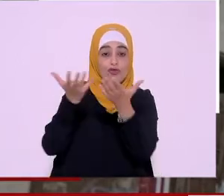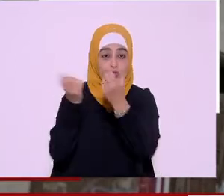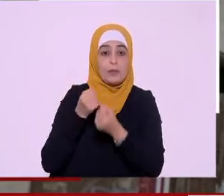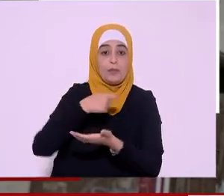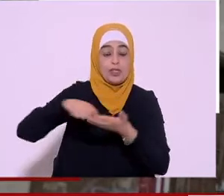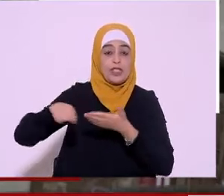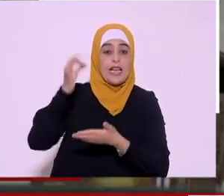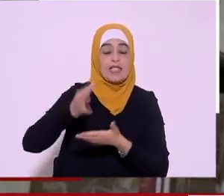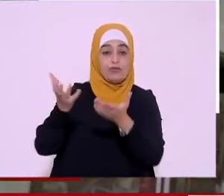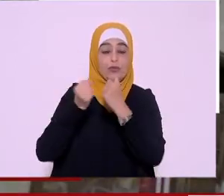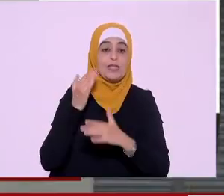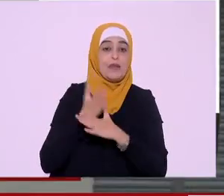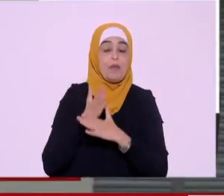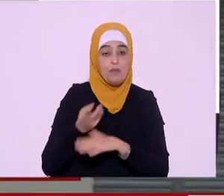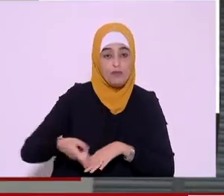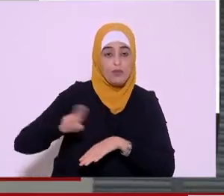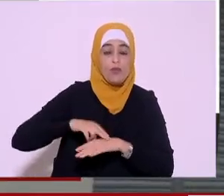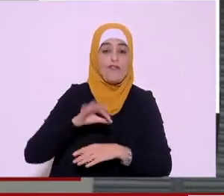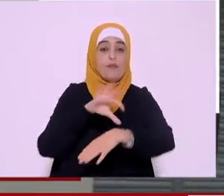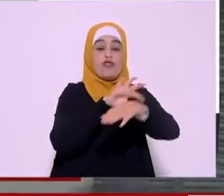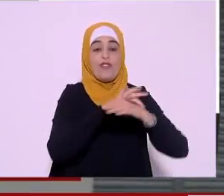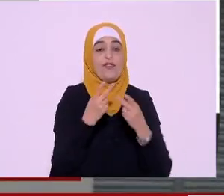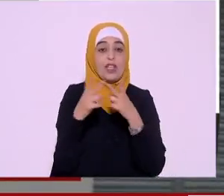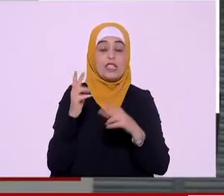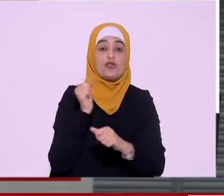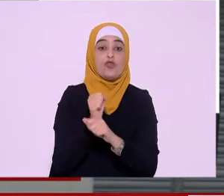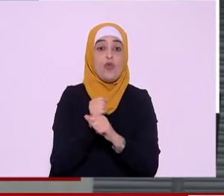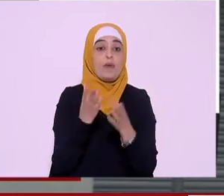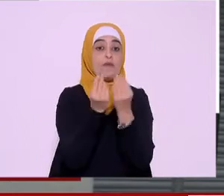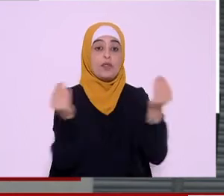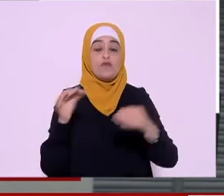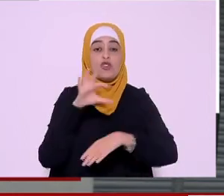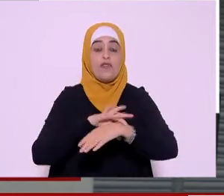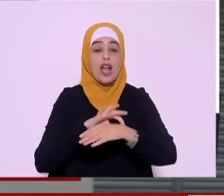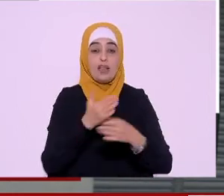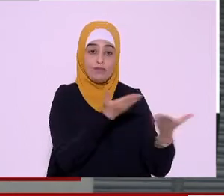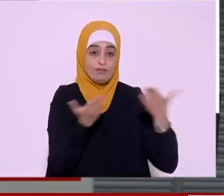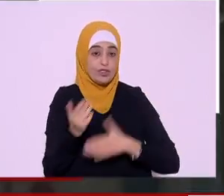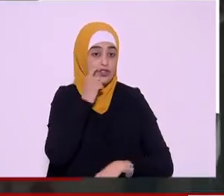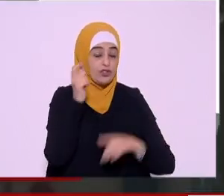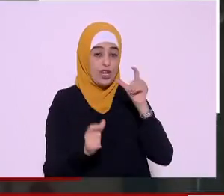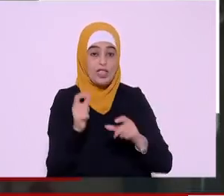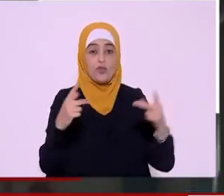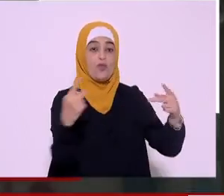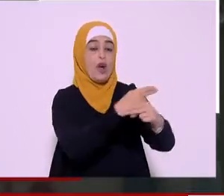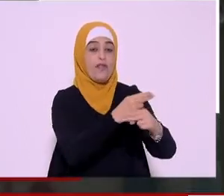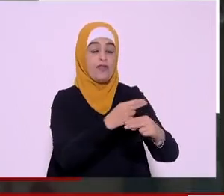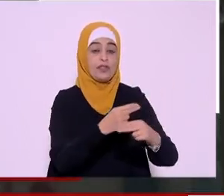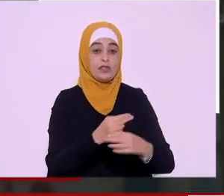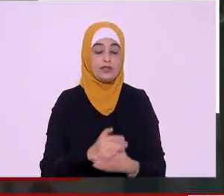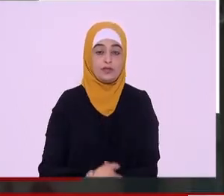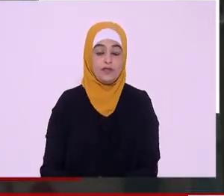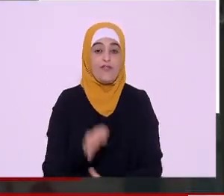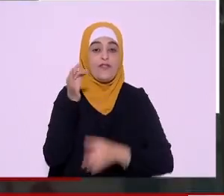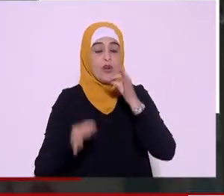للأزمة لتمكين إعادة فتح المستشفيات التي توقف عدد كبير منها عن استقبال المرضى واستقبال يعني إجراء